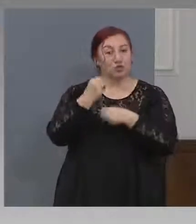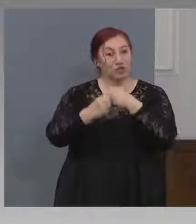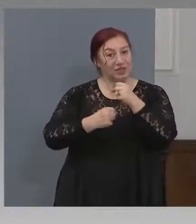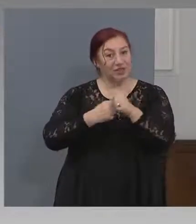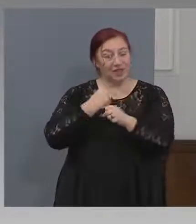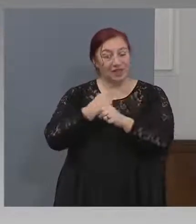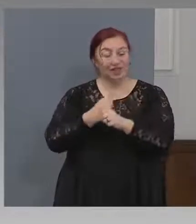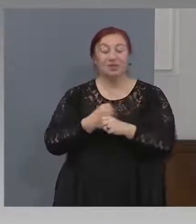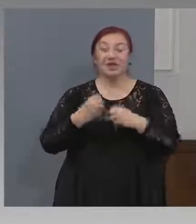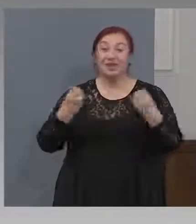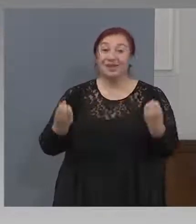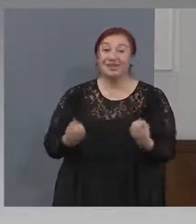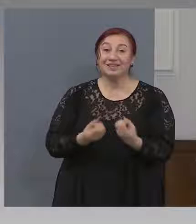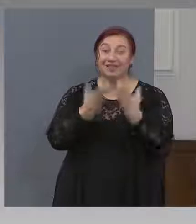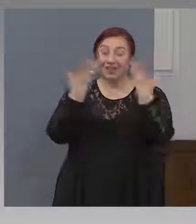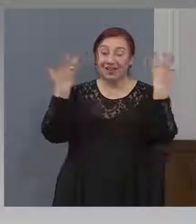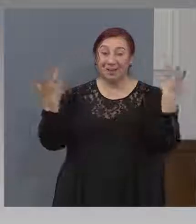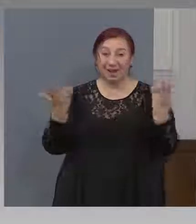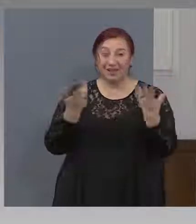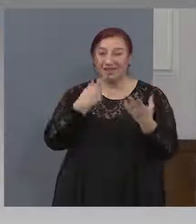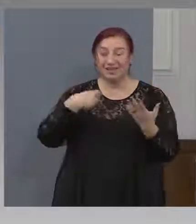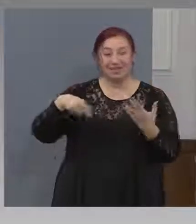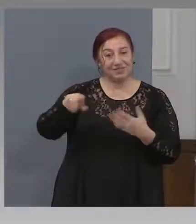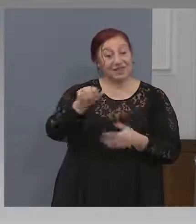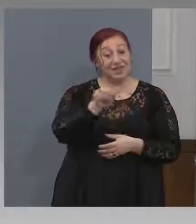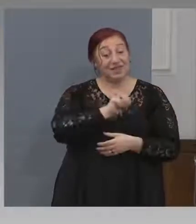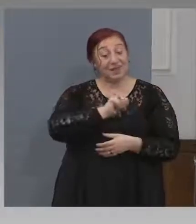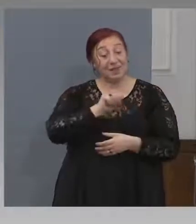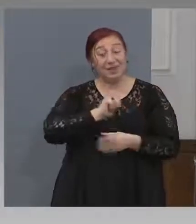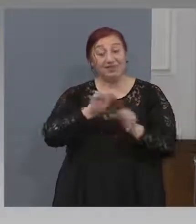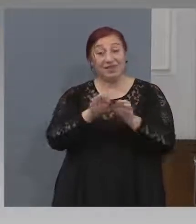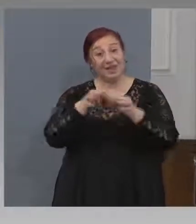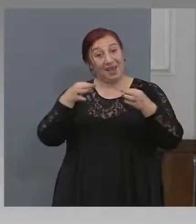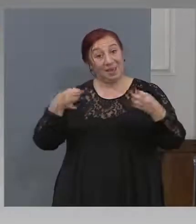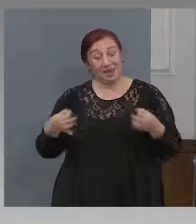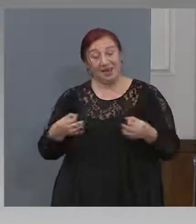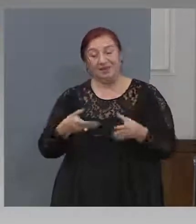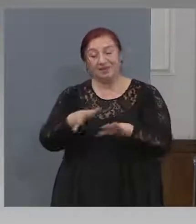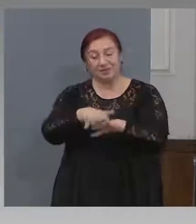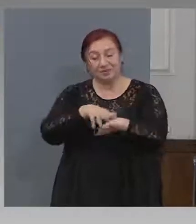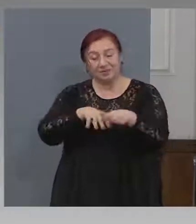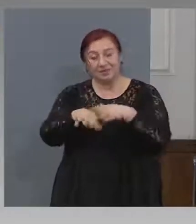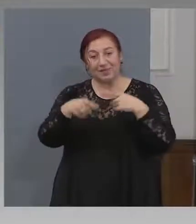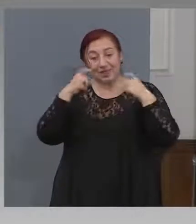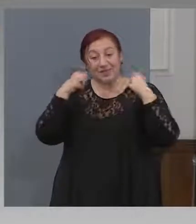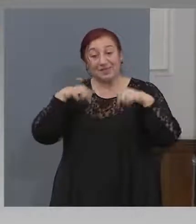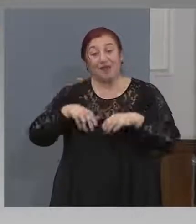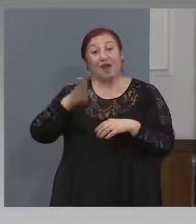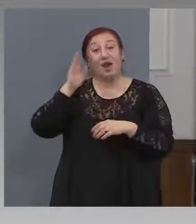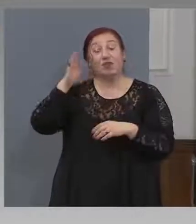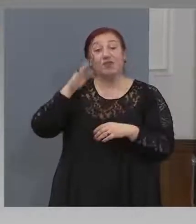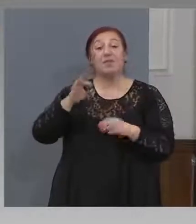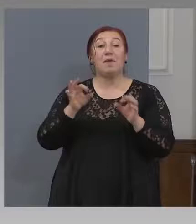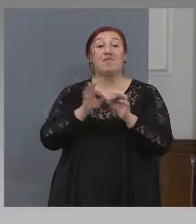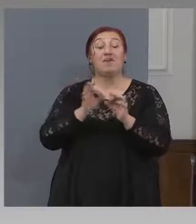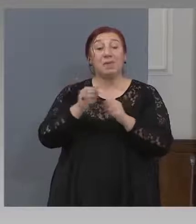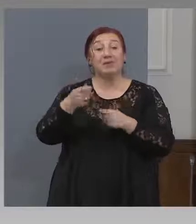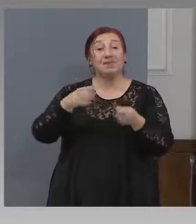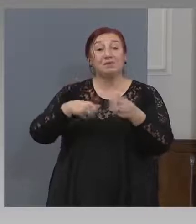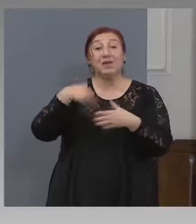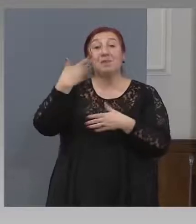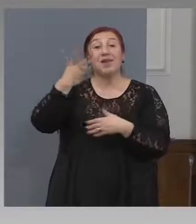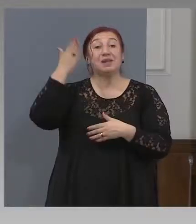и светли празници на всички. Спазвайте противоепидемичните мерки. Сега отивам на фермерския пазар пред Министерство